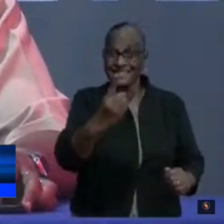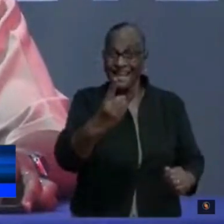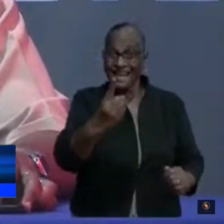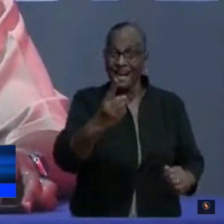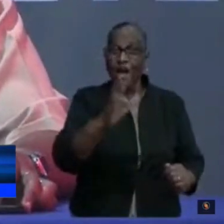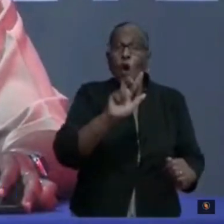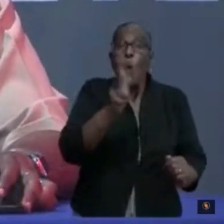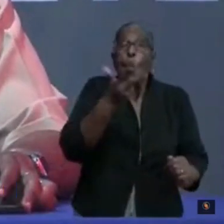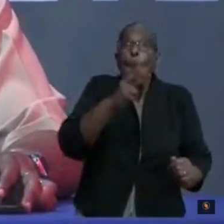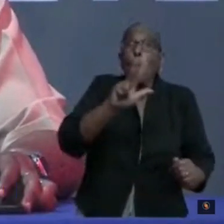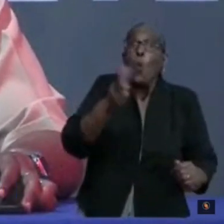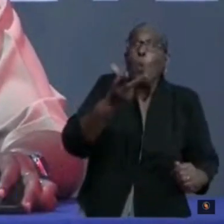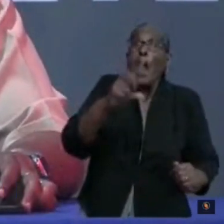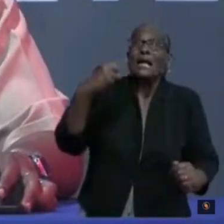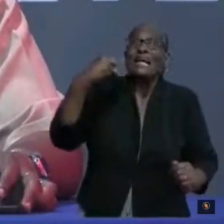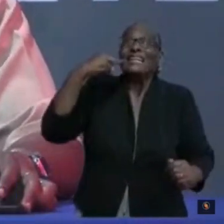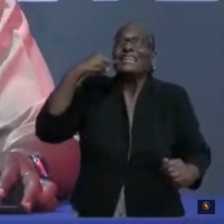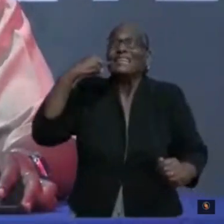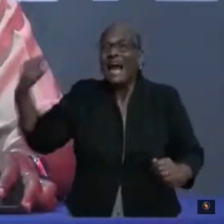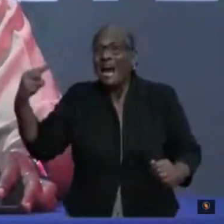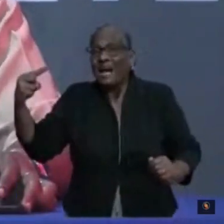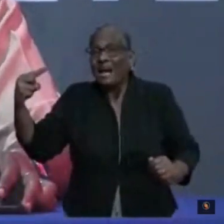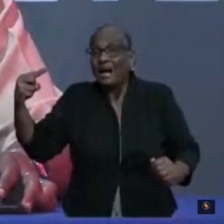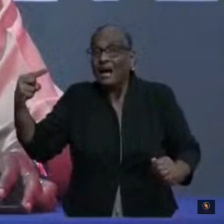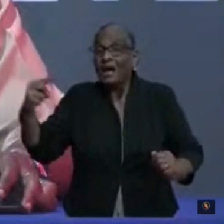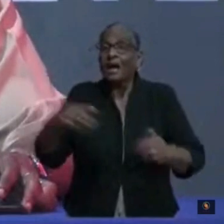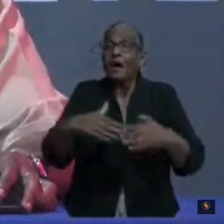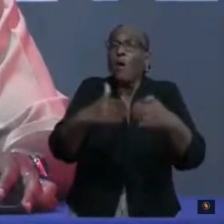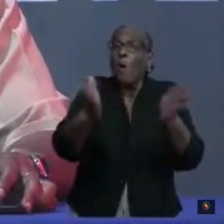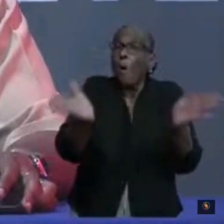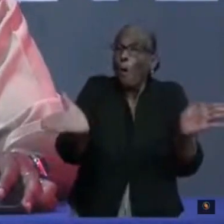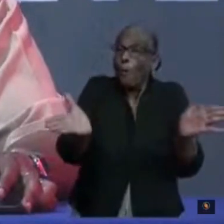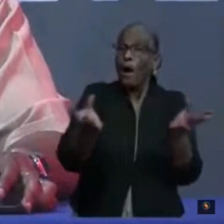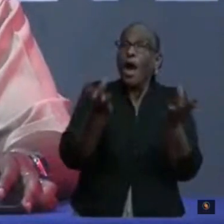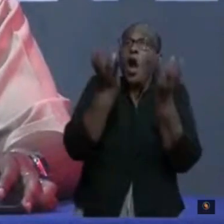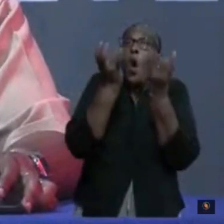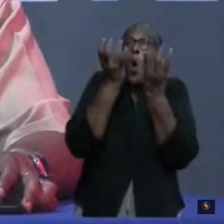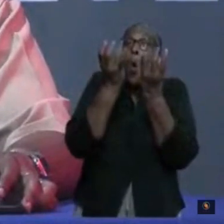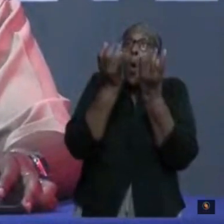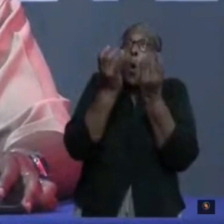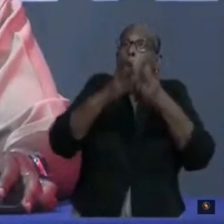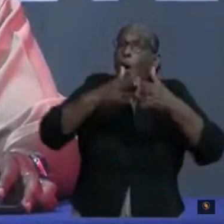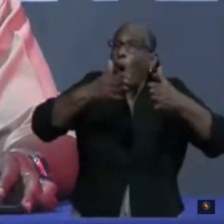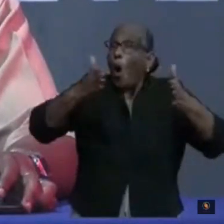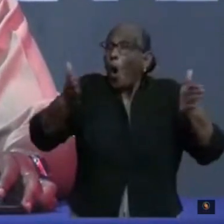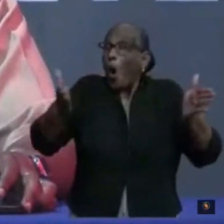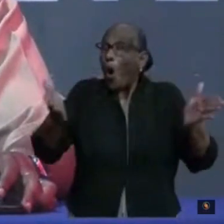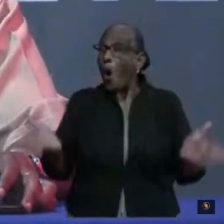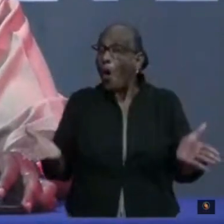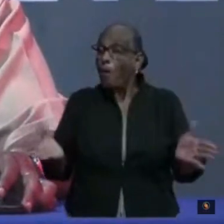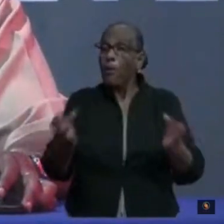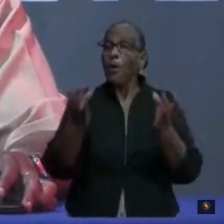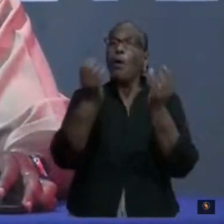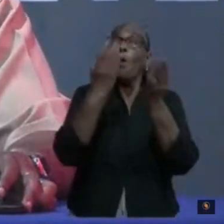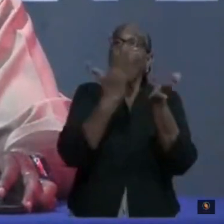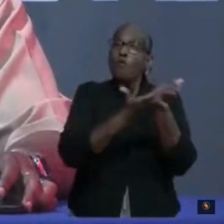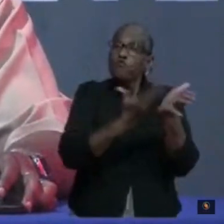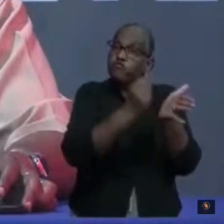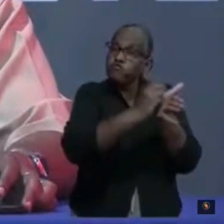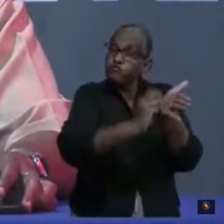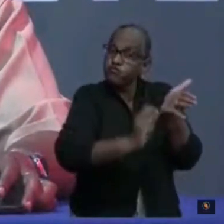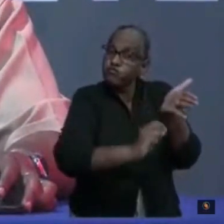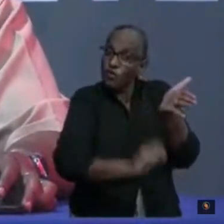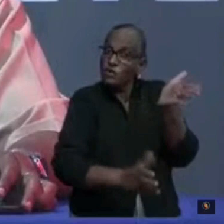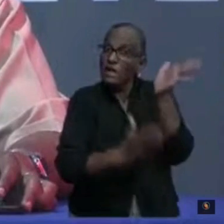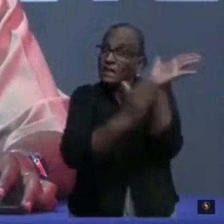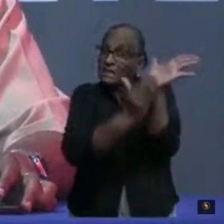O ting so dey fa wiki au opo, nanga fa au opo, nanga spa sana de forward, sana de